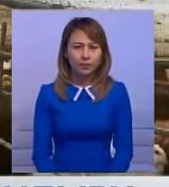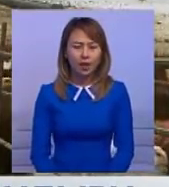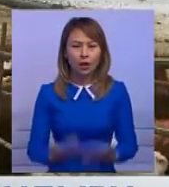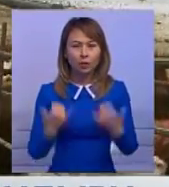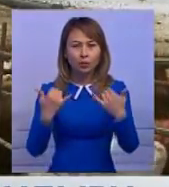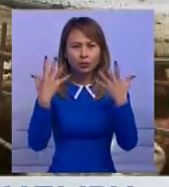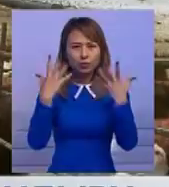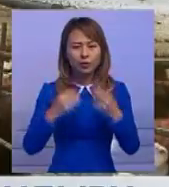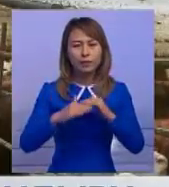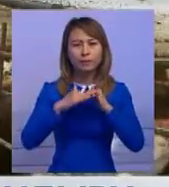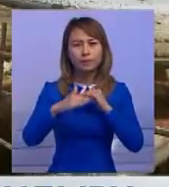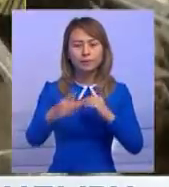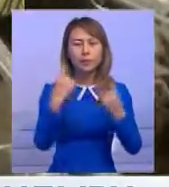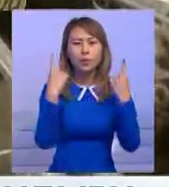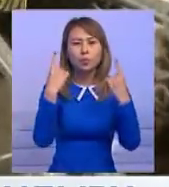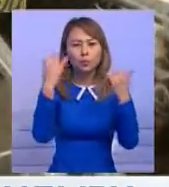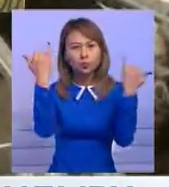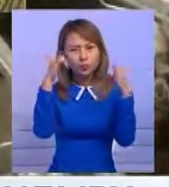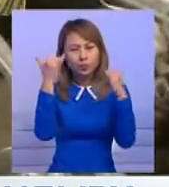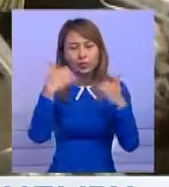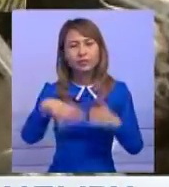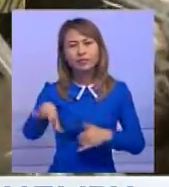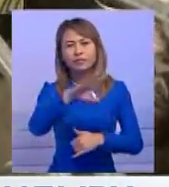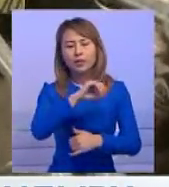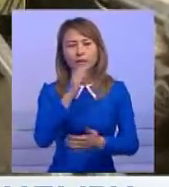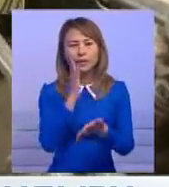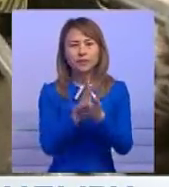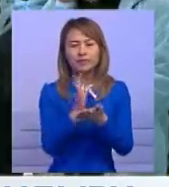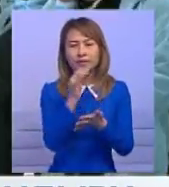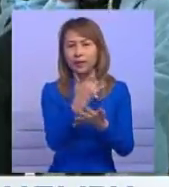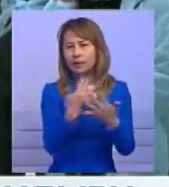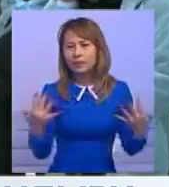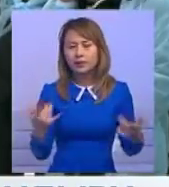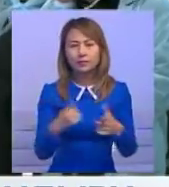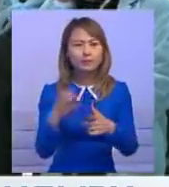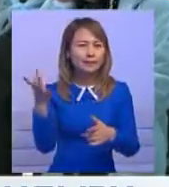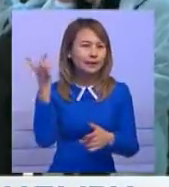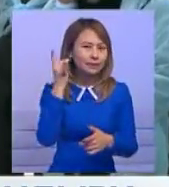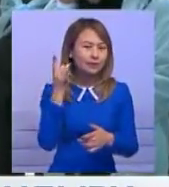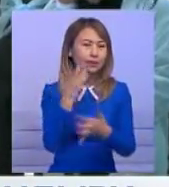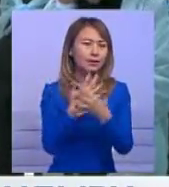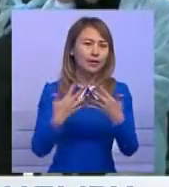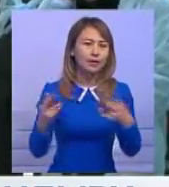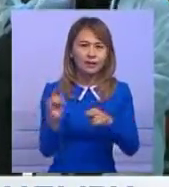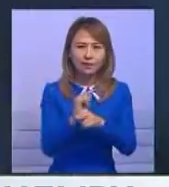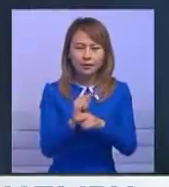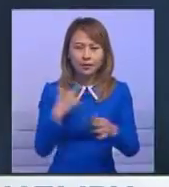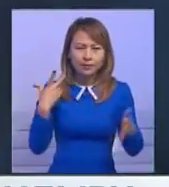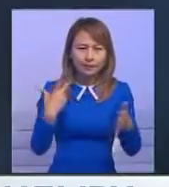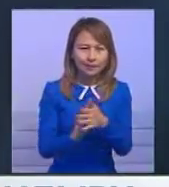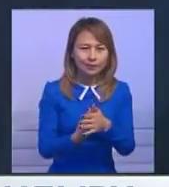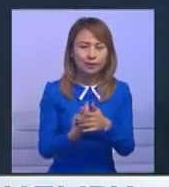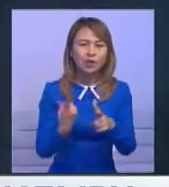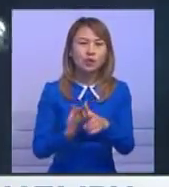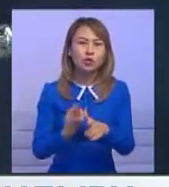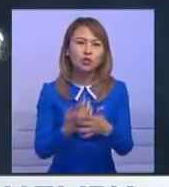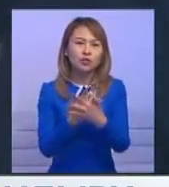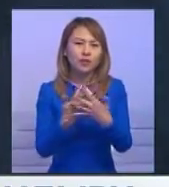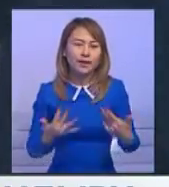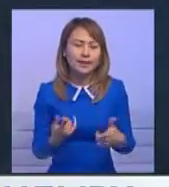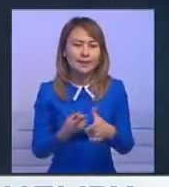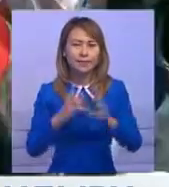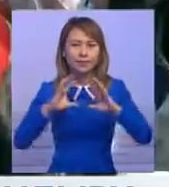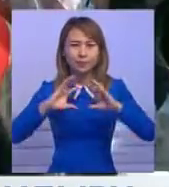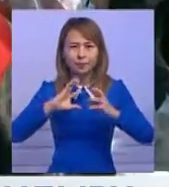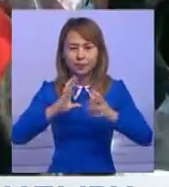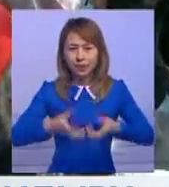Бүгінде елімізде ірі қара малдарды есепке алудың бірнеше түрі бар. Құлағына сырға салу, ен салу сияқты дәстүрлі әдістерден өзге. Әлемдегі